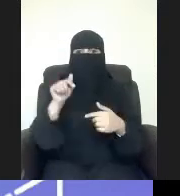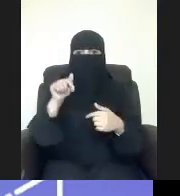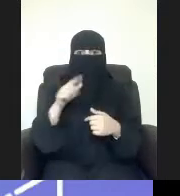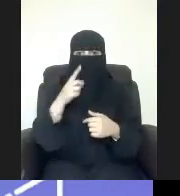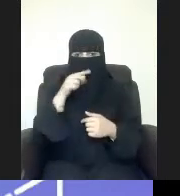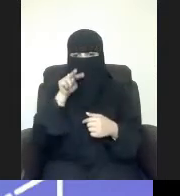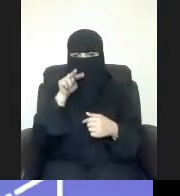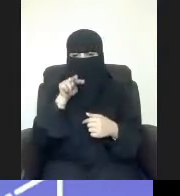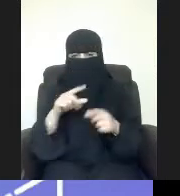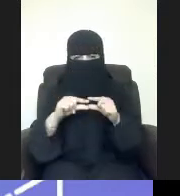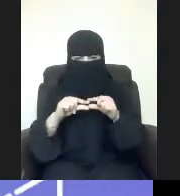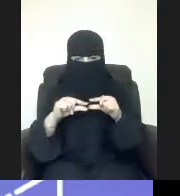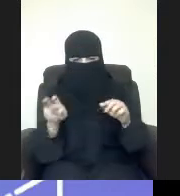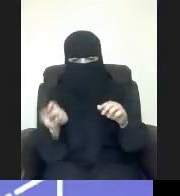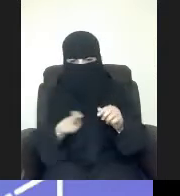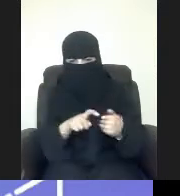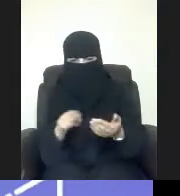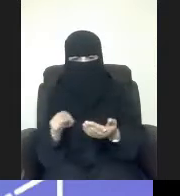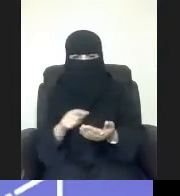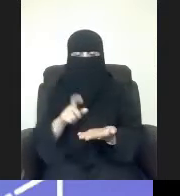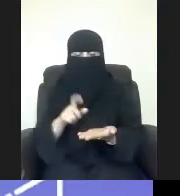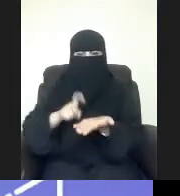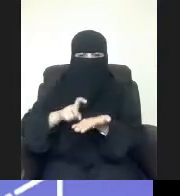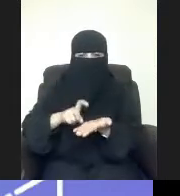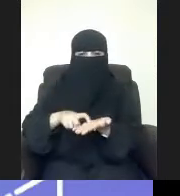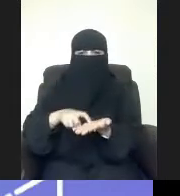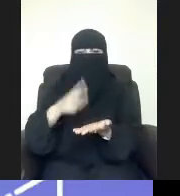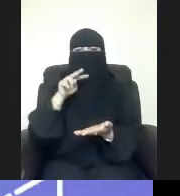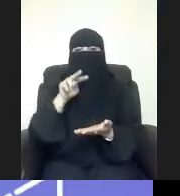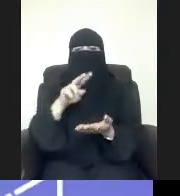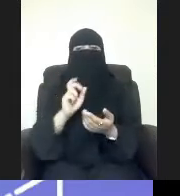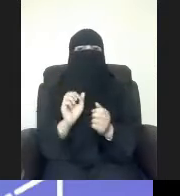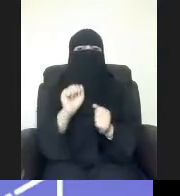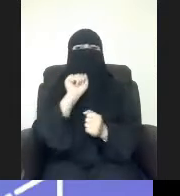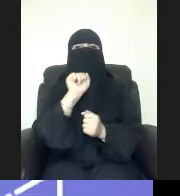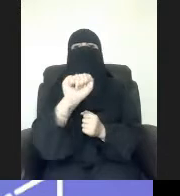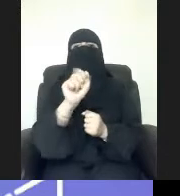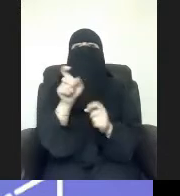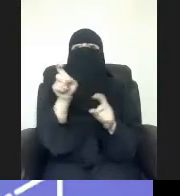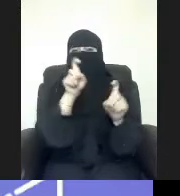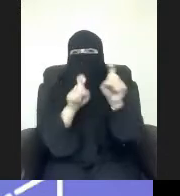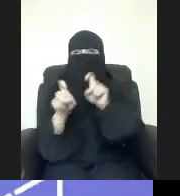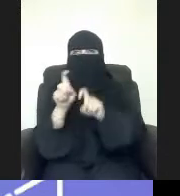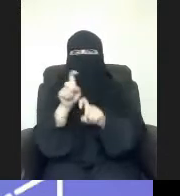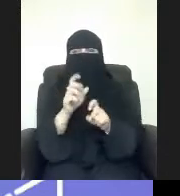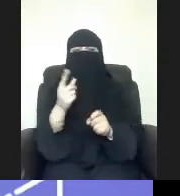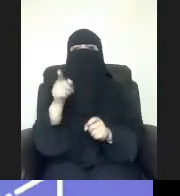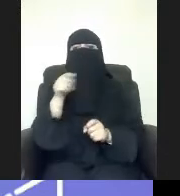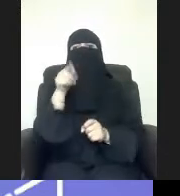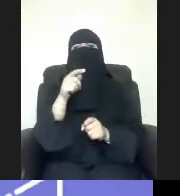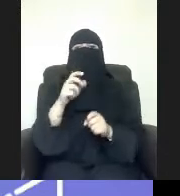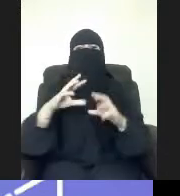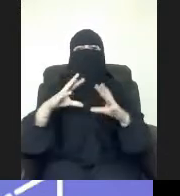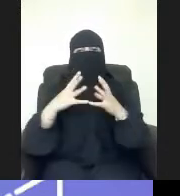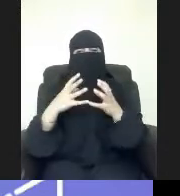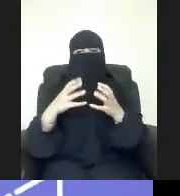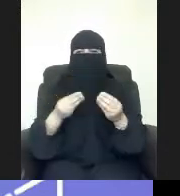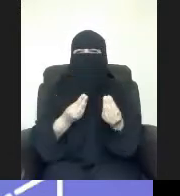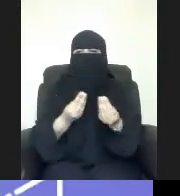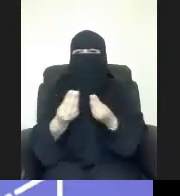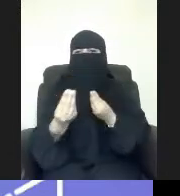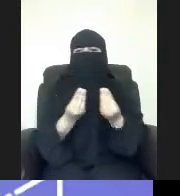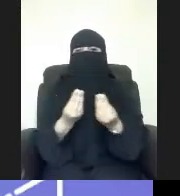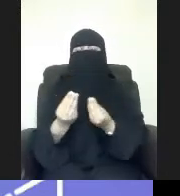الشات لأسئلتكم واستفساراتكم التي ستعرض على المتحدثين تباعا. ضعوا